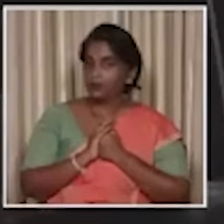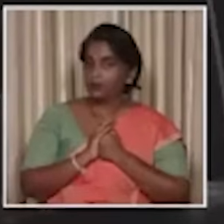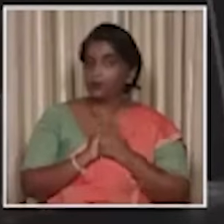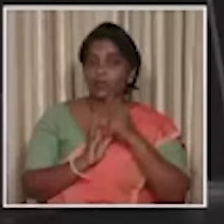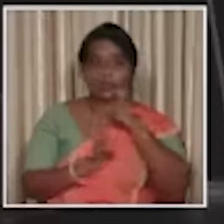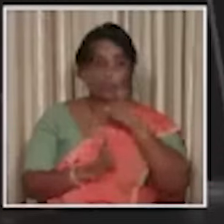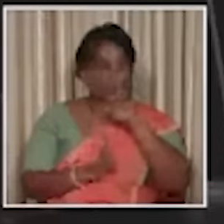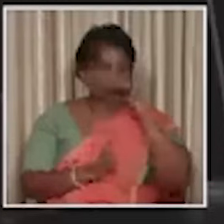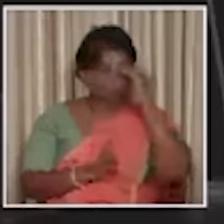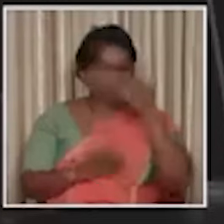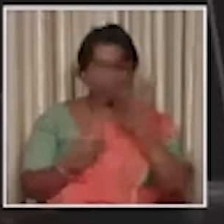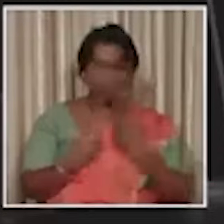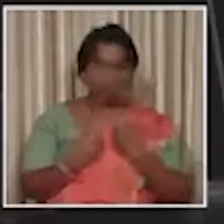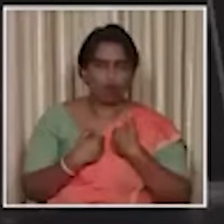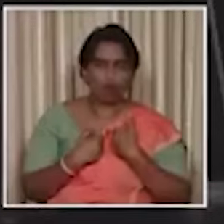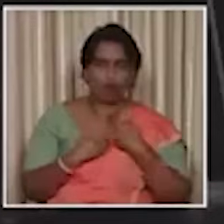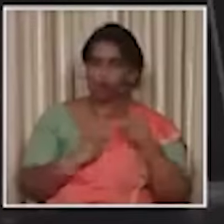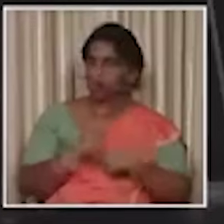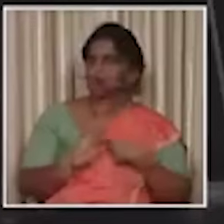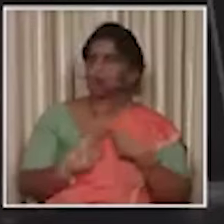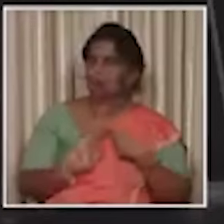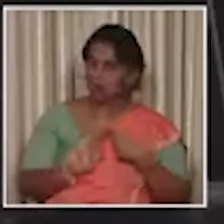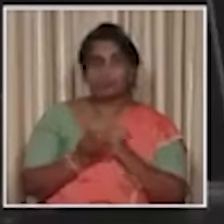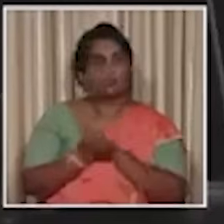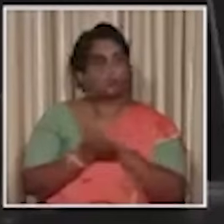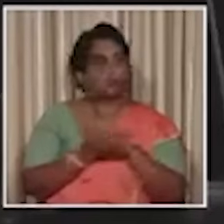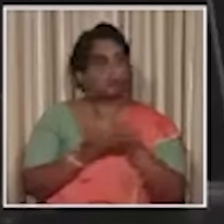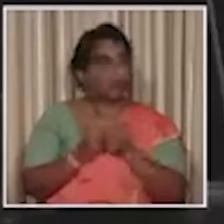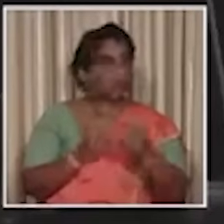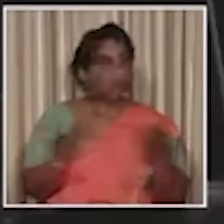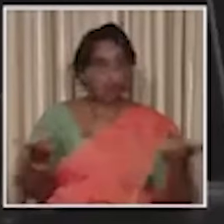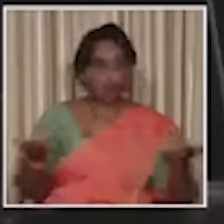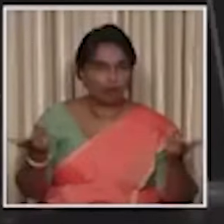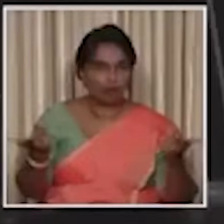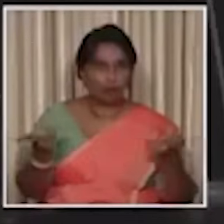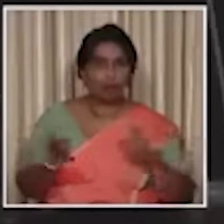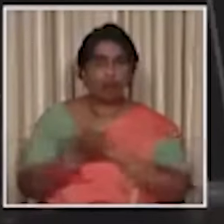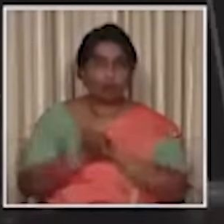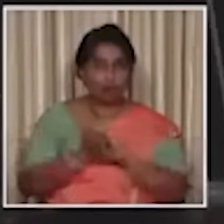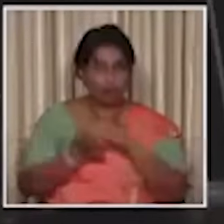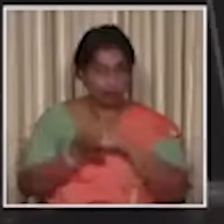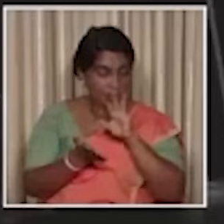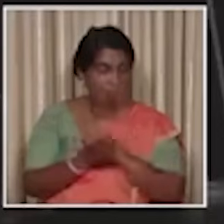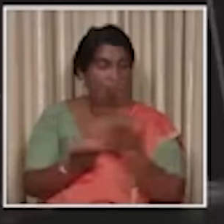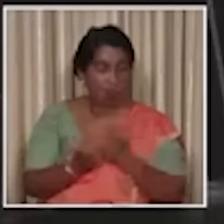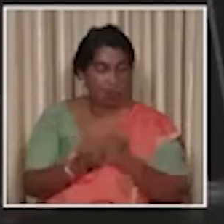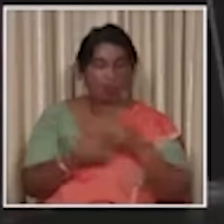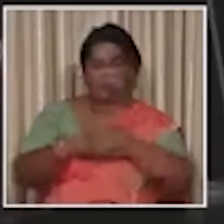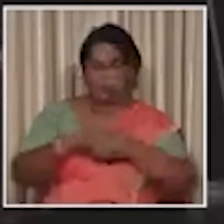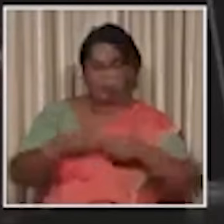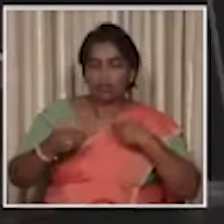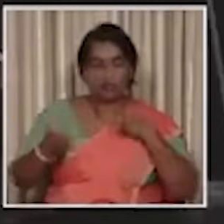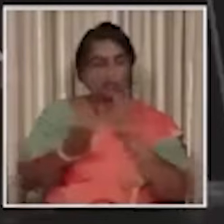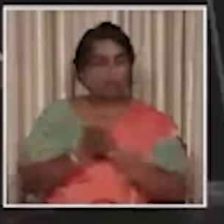போகிறது? தயவு செய்து புரிந்து பாருங்கள். நாட்டுக்கு சமாதானம் முதலில் உருவாகி ஒரு இணைய நல்லிணக்கம் வேண்டுமா? அல்லது நாங்கள்